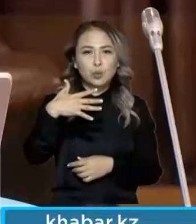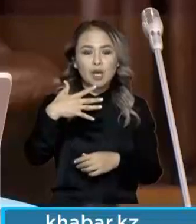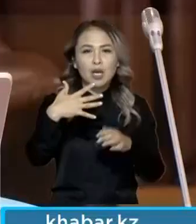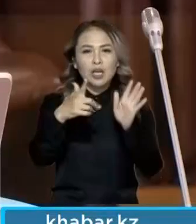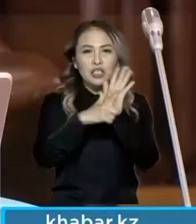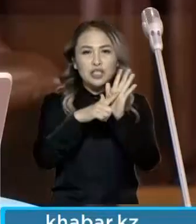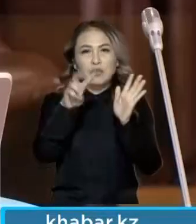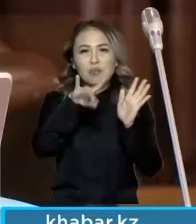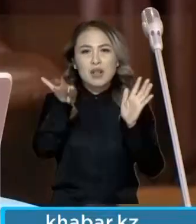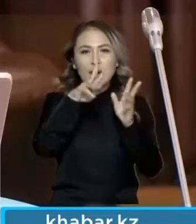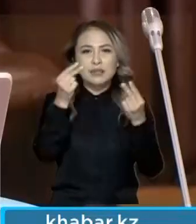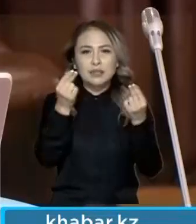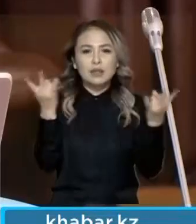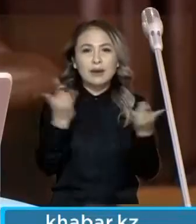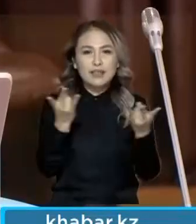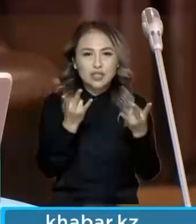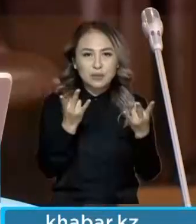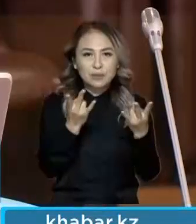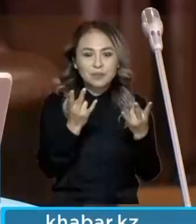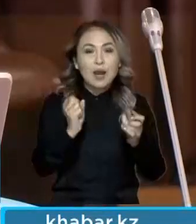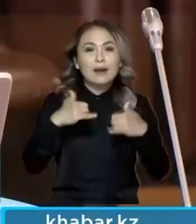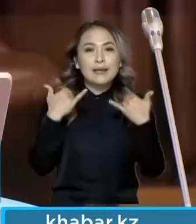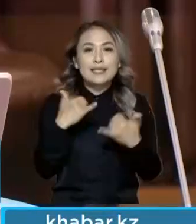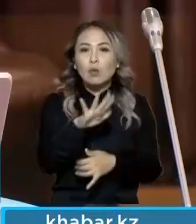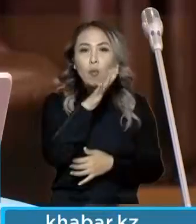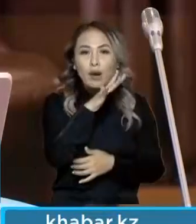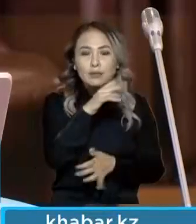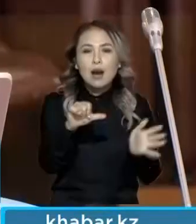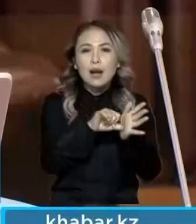257 миллиард теңге қажет болып отыр. Қазіргі уақытта